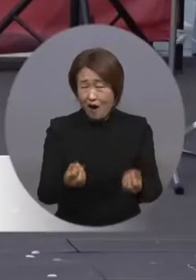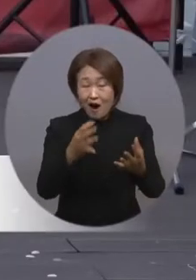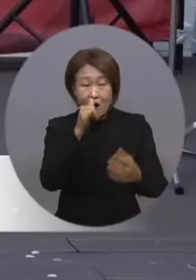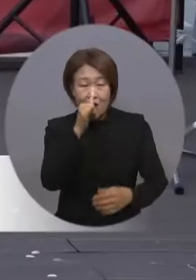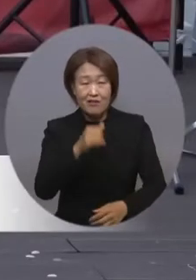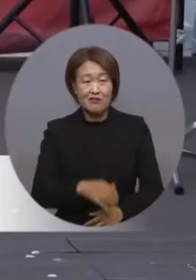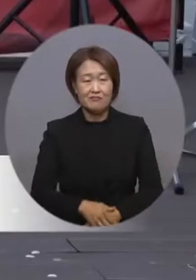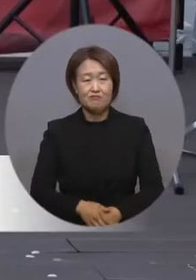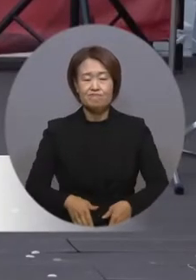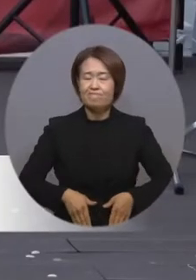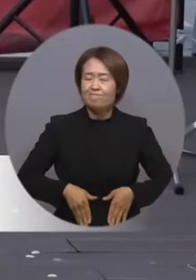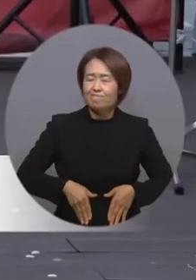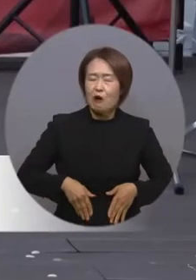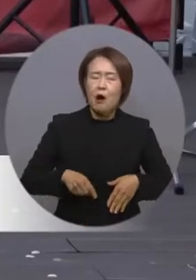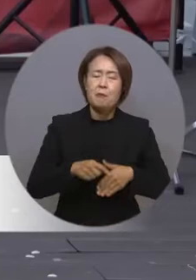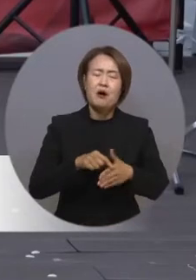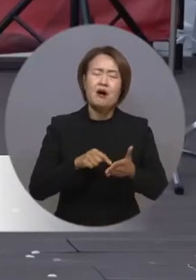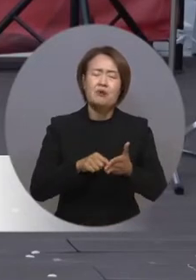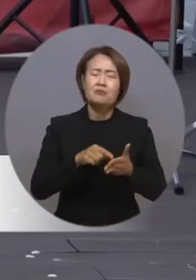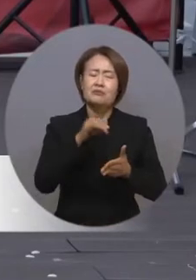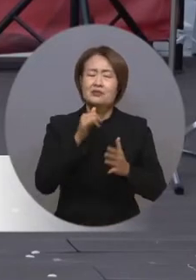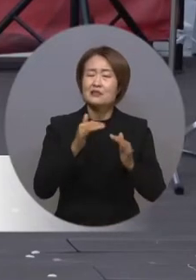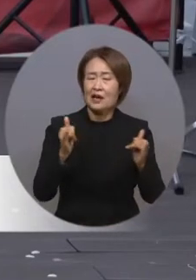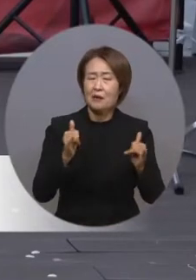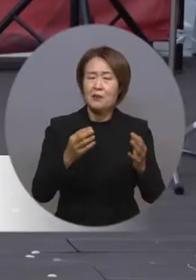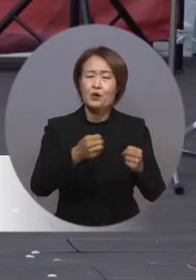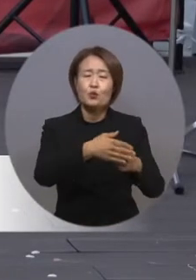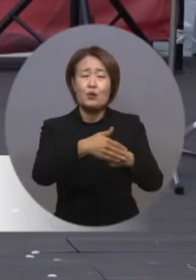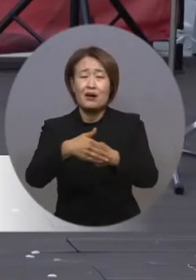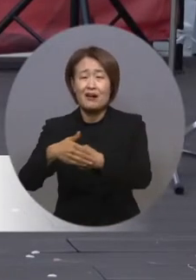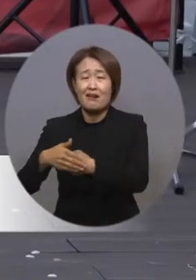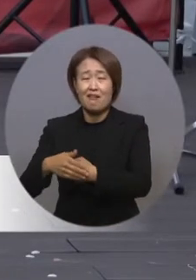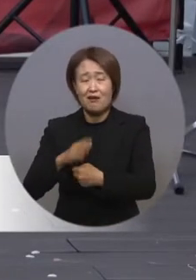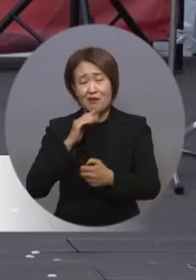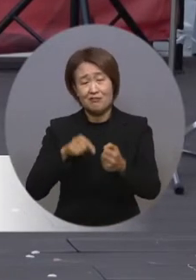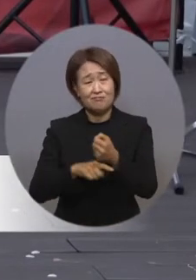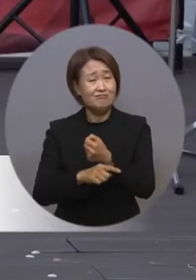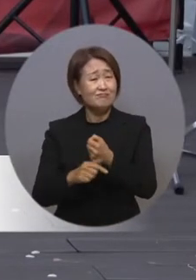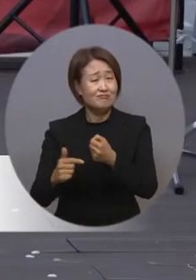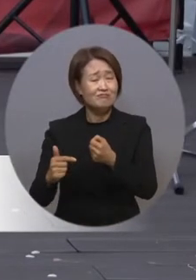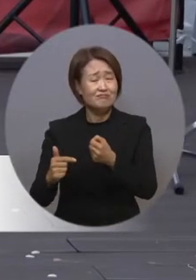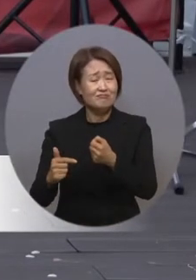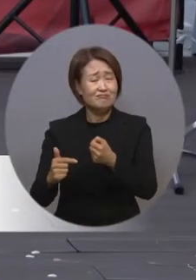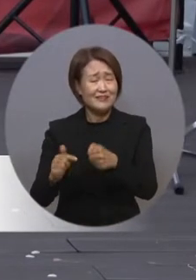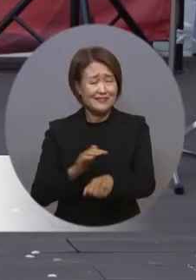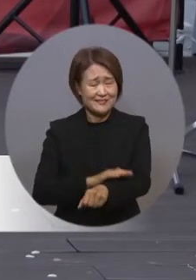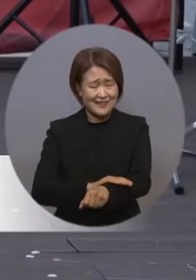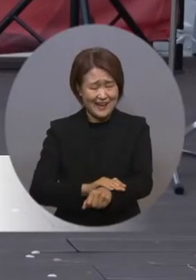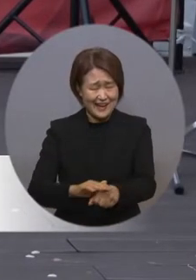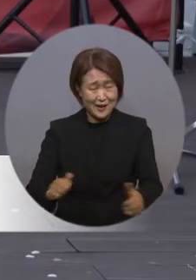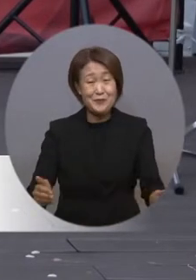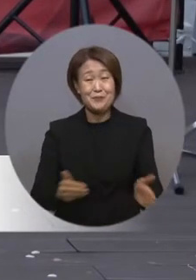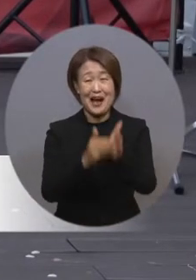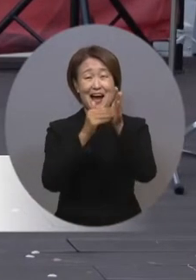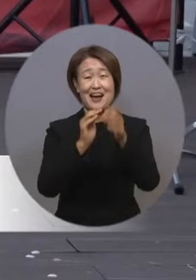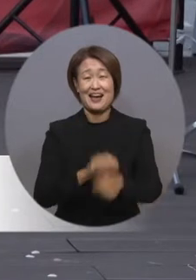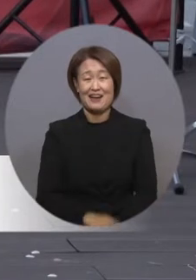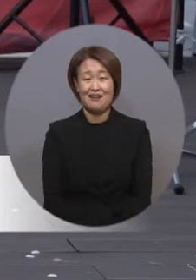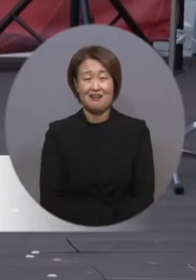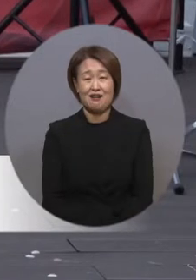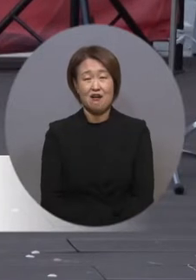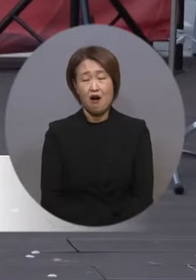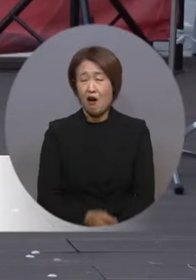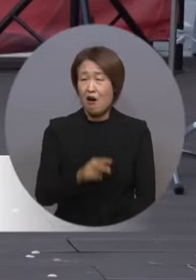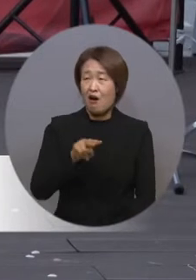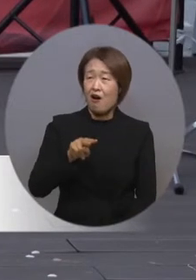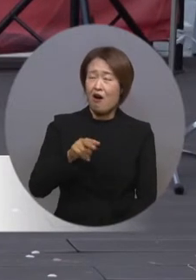마음을 갖고 계신 많은 분들이 도와주셔서 정말 뜻깊고 의미 있게 마무리했습니다. 정말